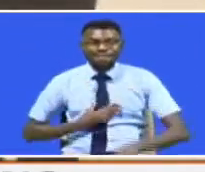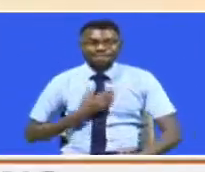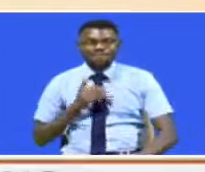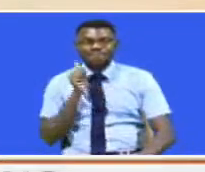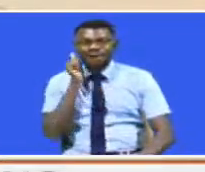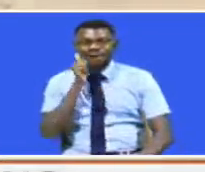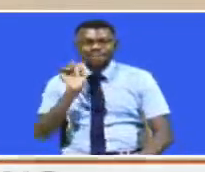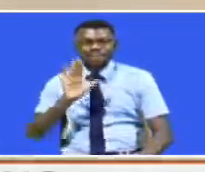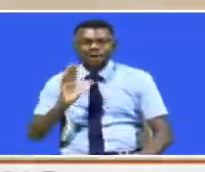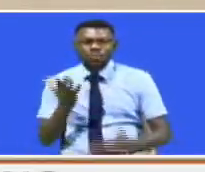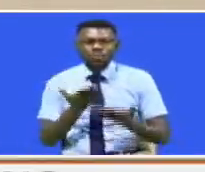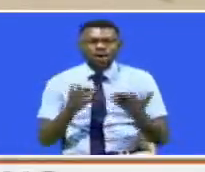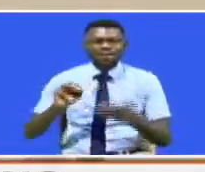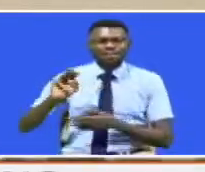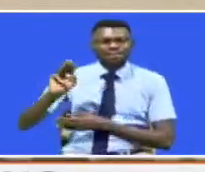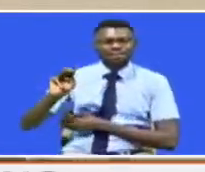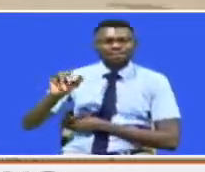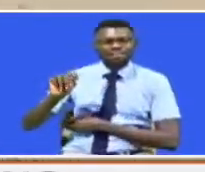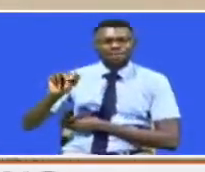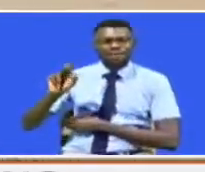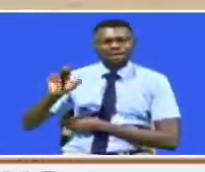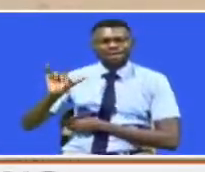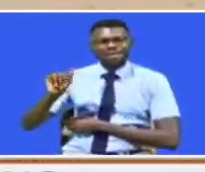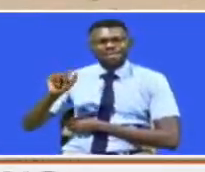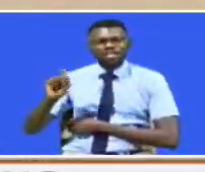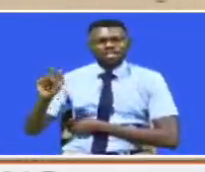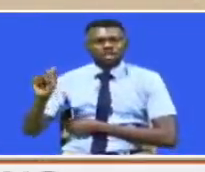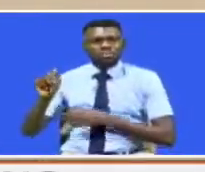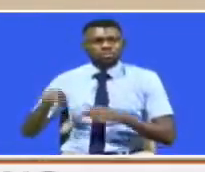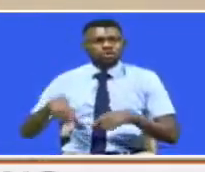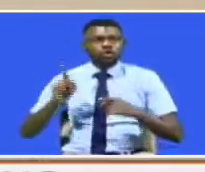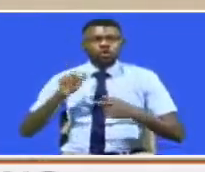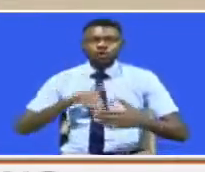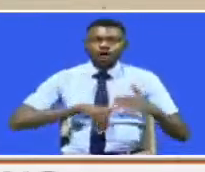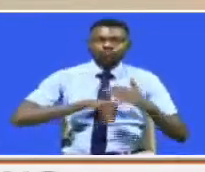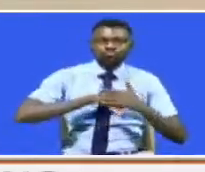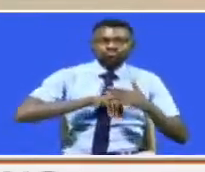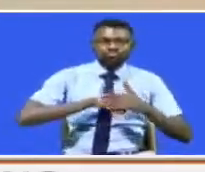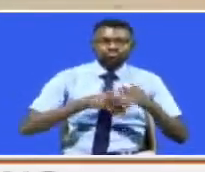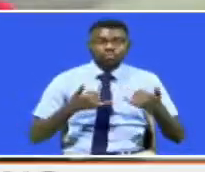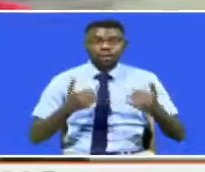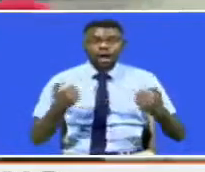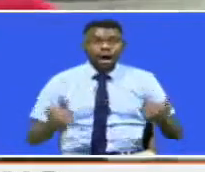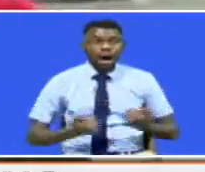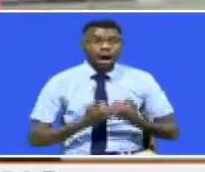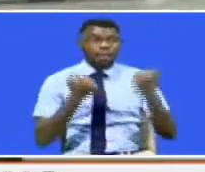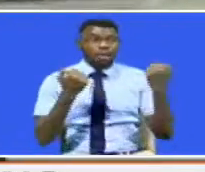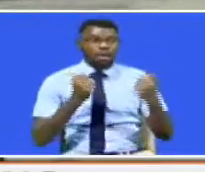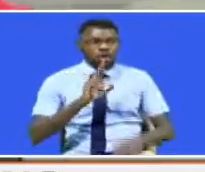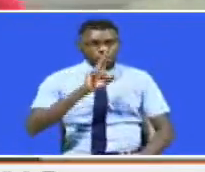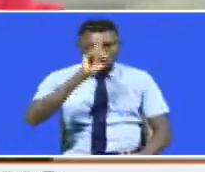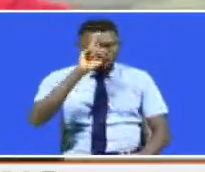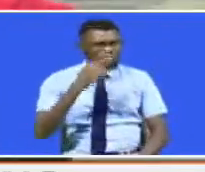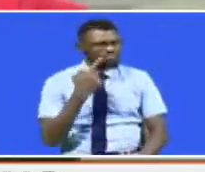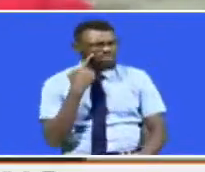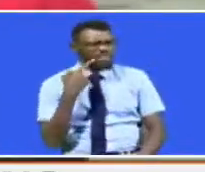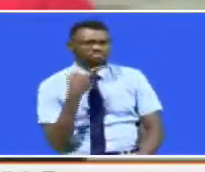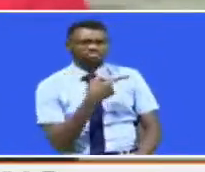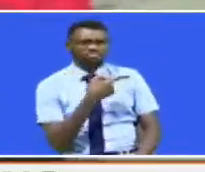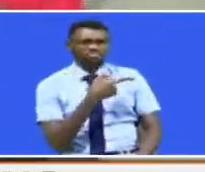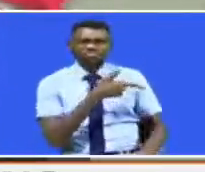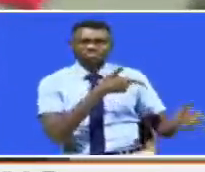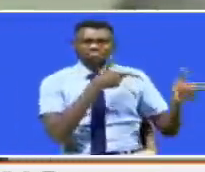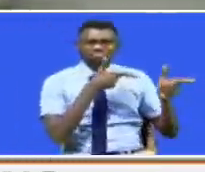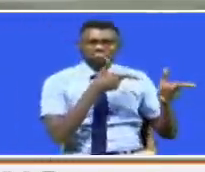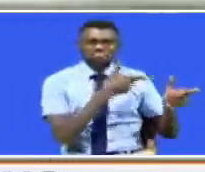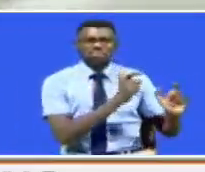anayeishi mtaa wa Manyata na kwamba alikuwa anatoka uwanjani kucheza mpira alipopatana na maafisa wa polisi wanaodaiwa kumpiga risasi na kumuua